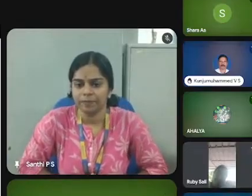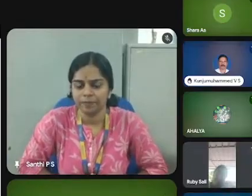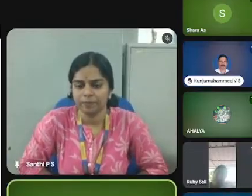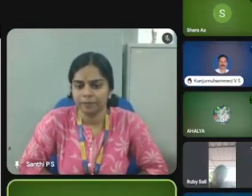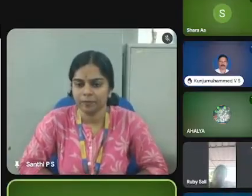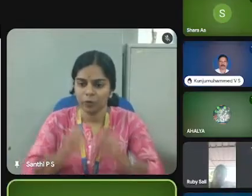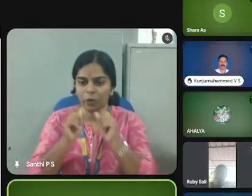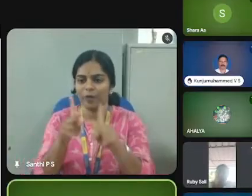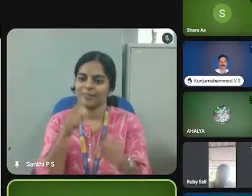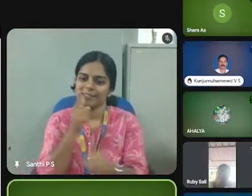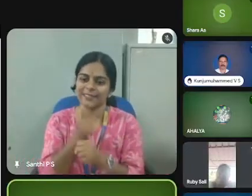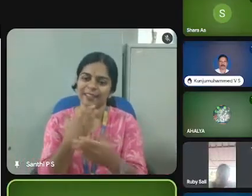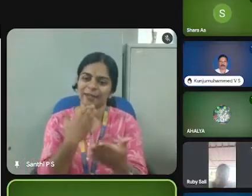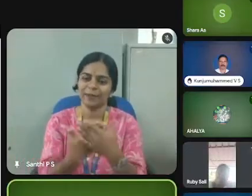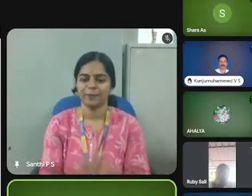ഓക്കെ മാം, താങ്ക് യു.